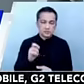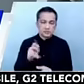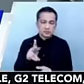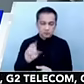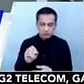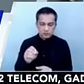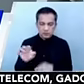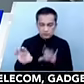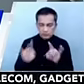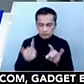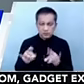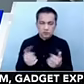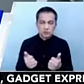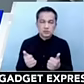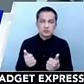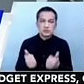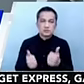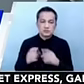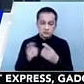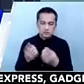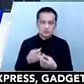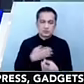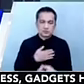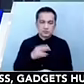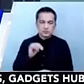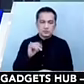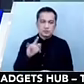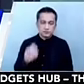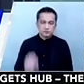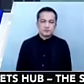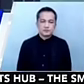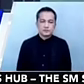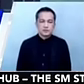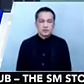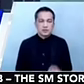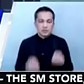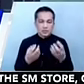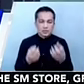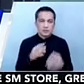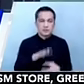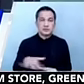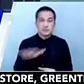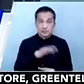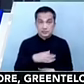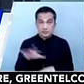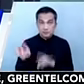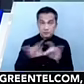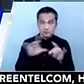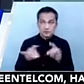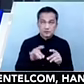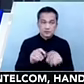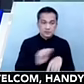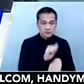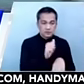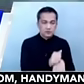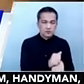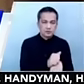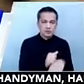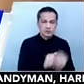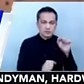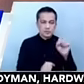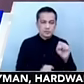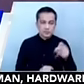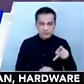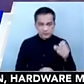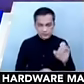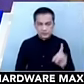saang district nila gusto sa NCRPO. Karamihan sa kanila ay napili pong magpa-assign po sa Southern Police District. Sa